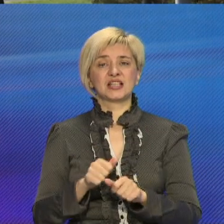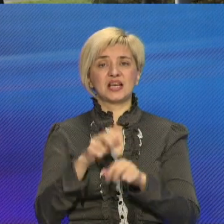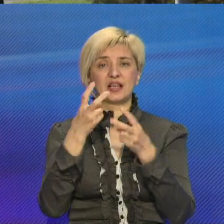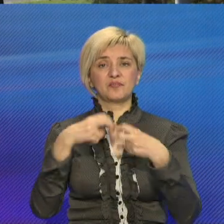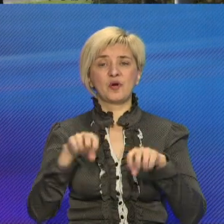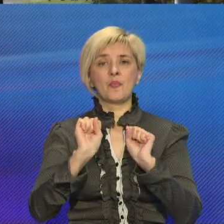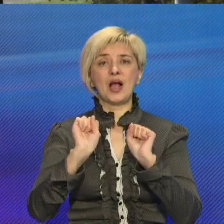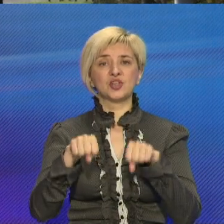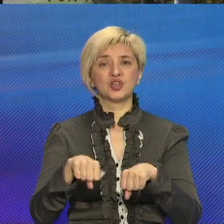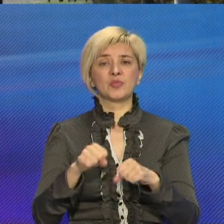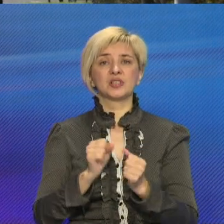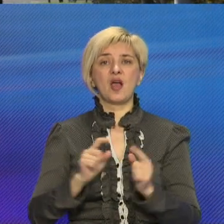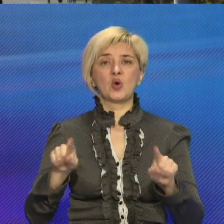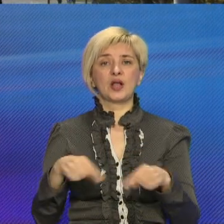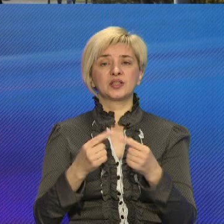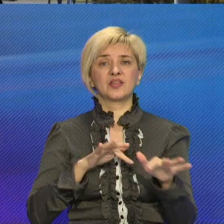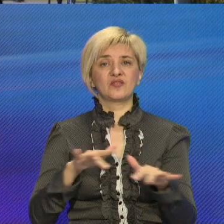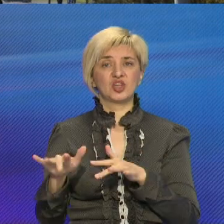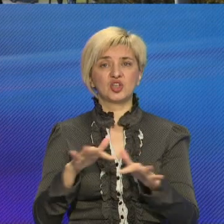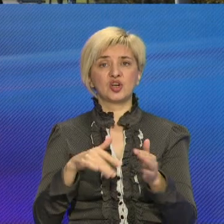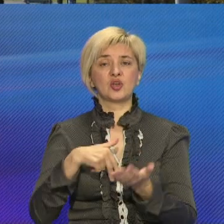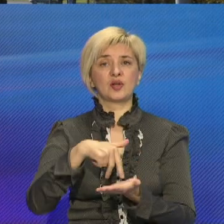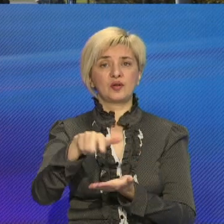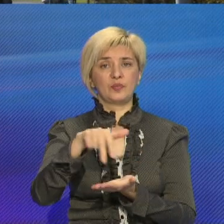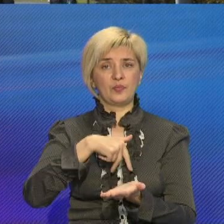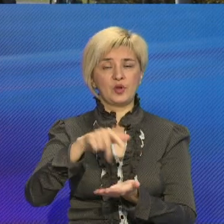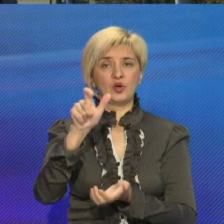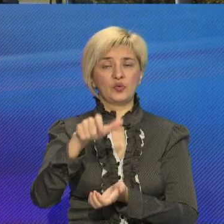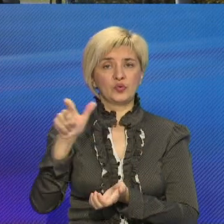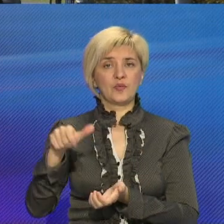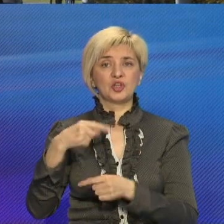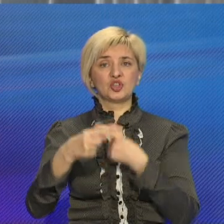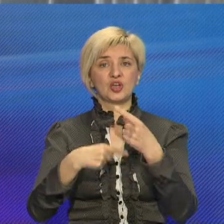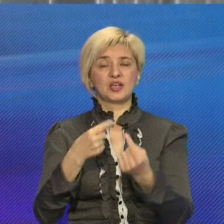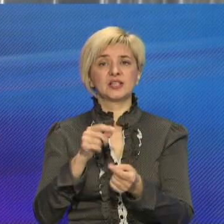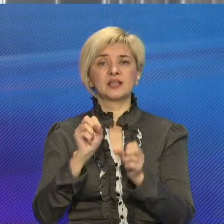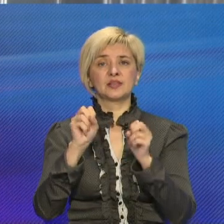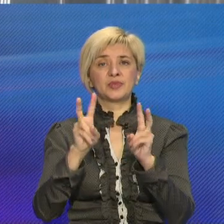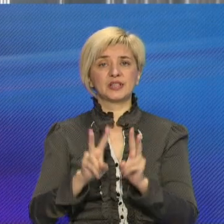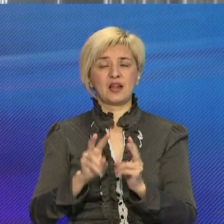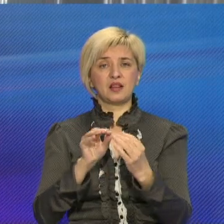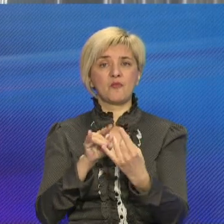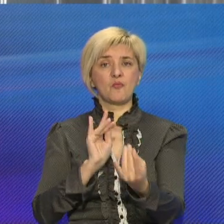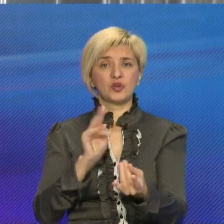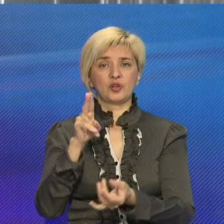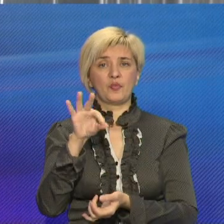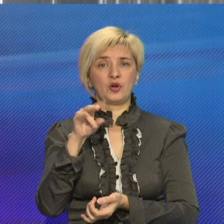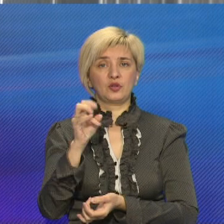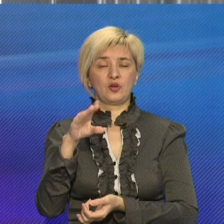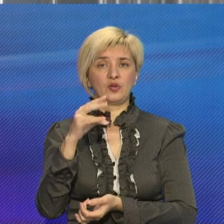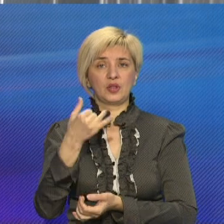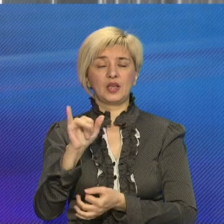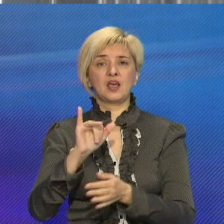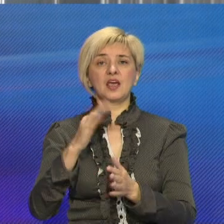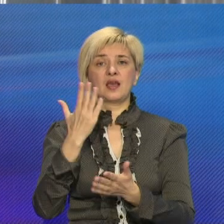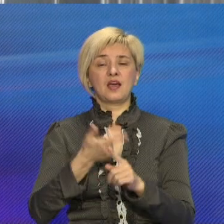магчимость организации руху для пешеходов по поддонным мосте Празднёман. Даденное решение будет принято в выпадку полного закрытия руху